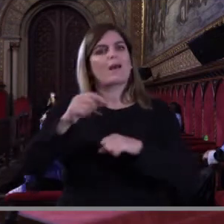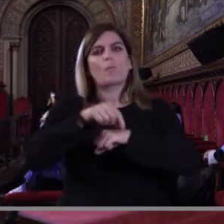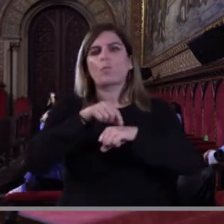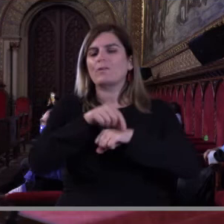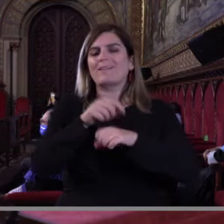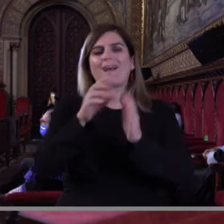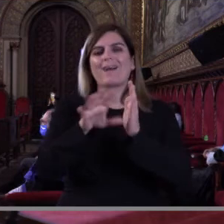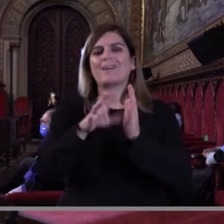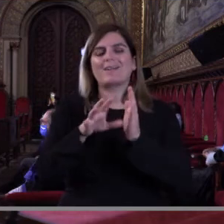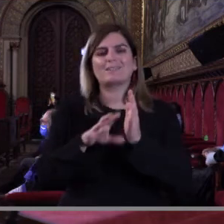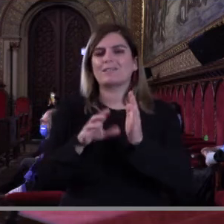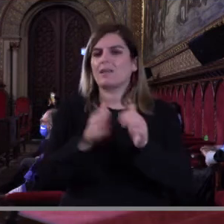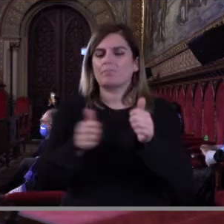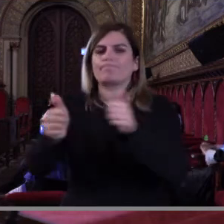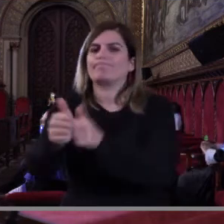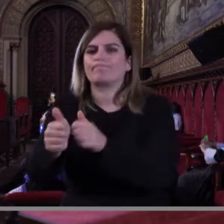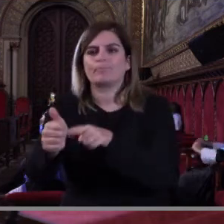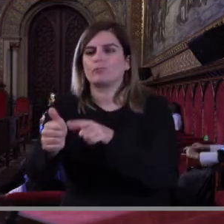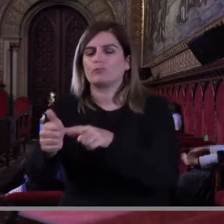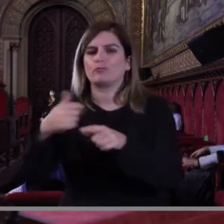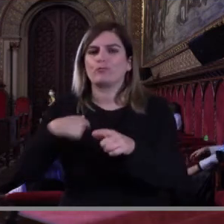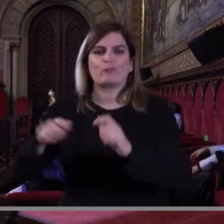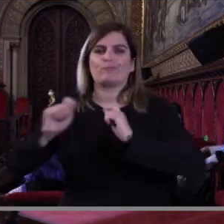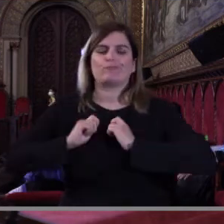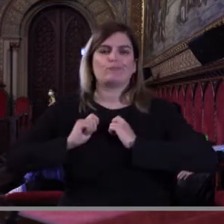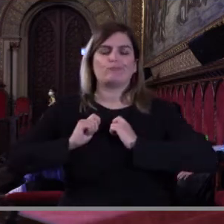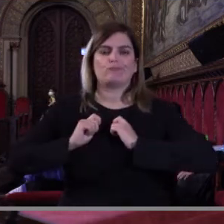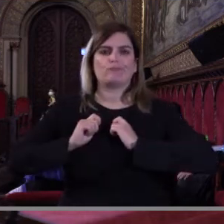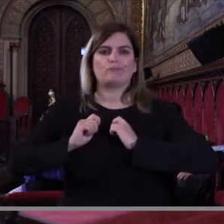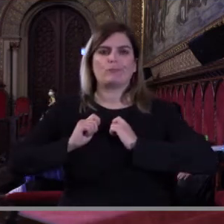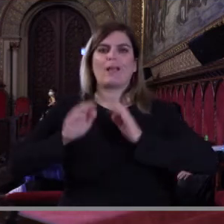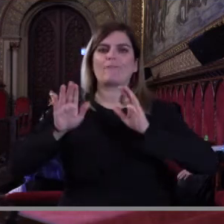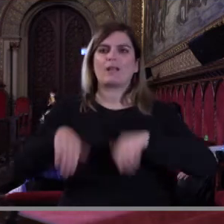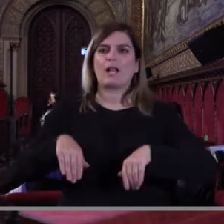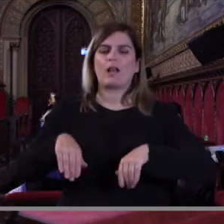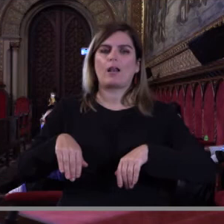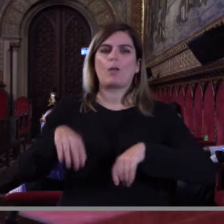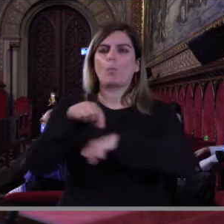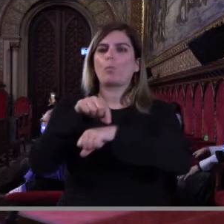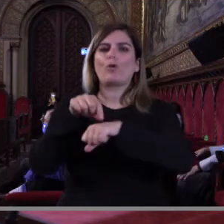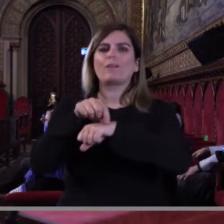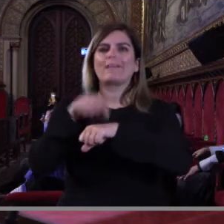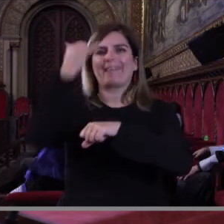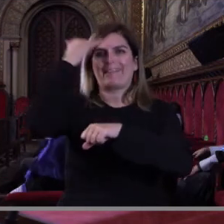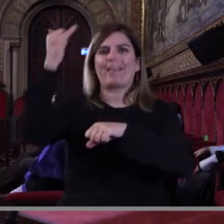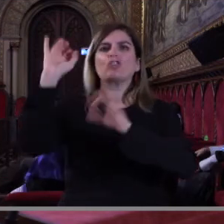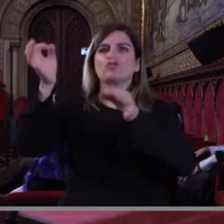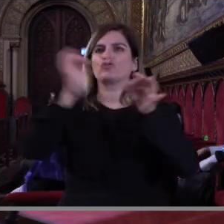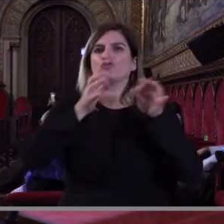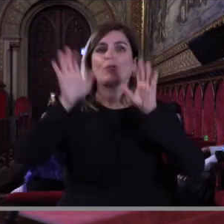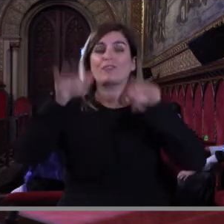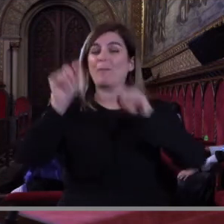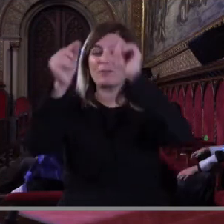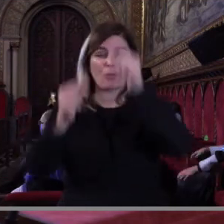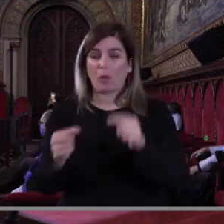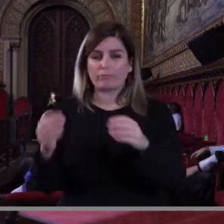la universitat i la veritat és que no he tingut gaire èxit. Tothom compartia els plantejaments, però les prioritats pressupostàries